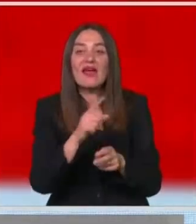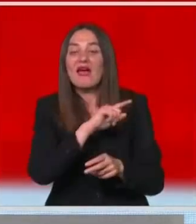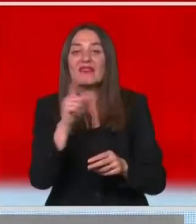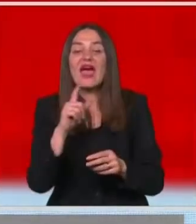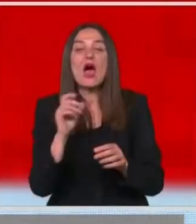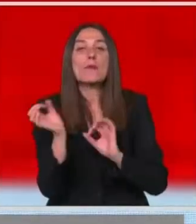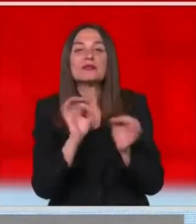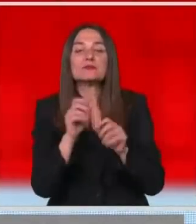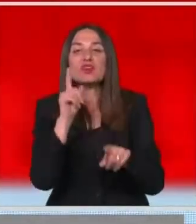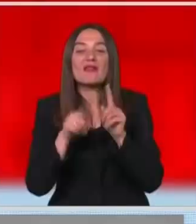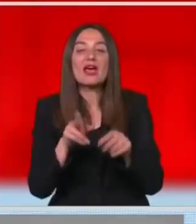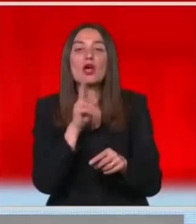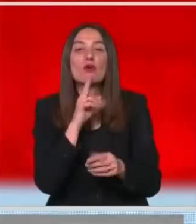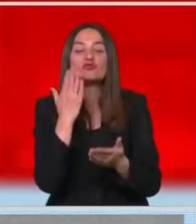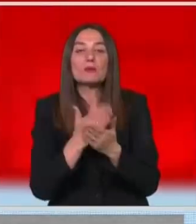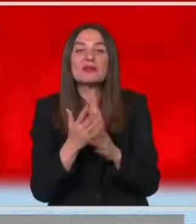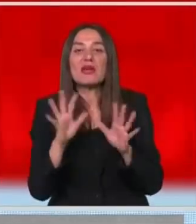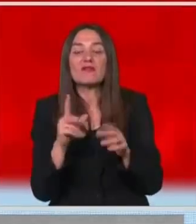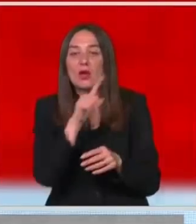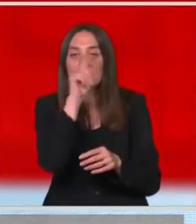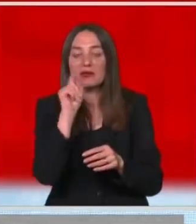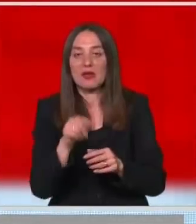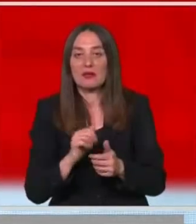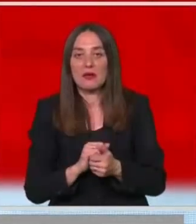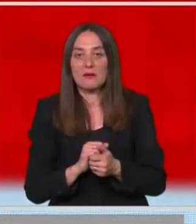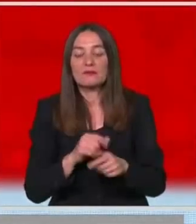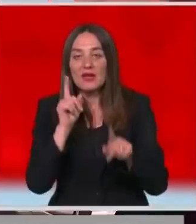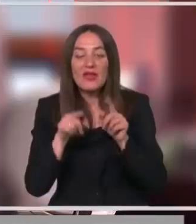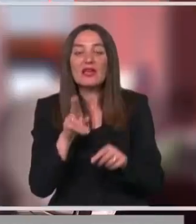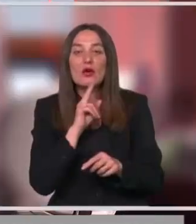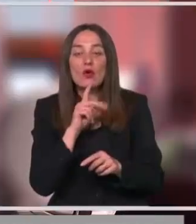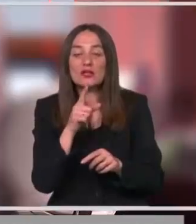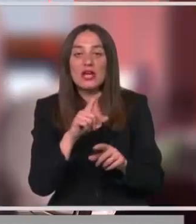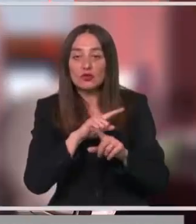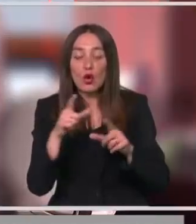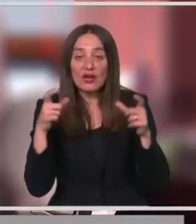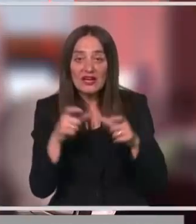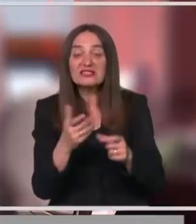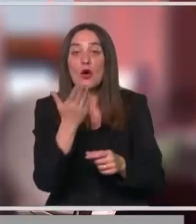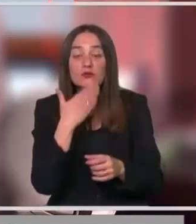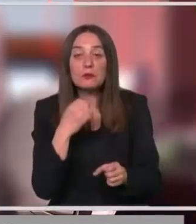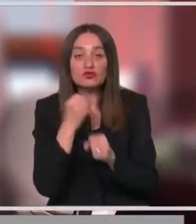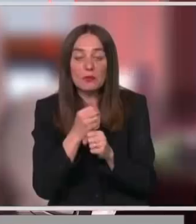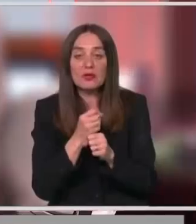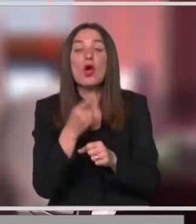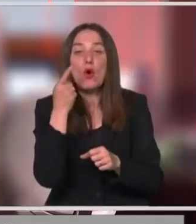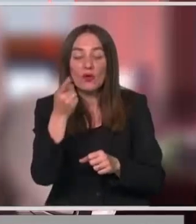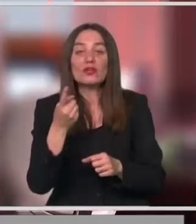za obezbeđenje nekih koji će biti eventualno pod pitanjem. Ali neki koji su do krize uspešno poslovali će